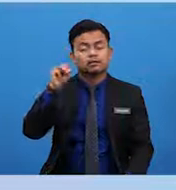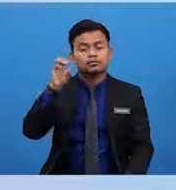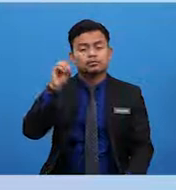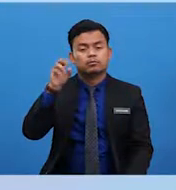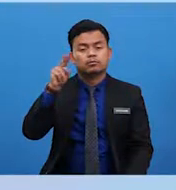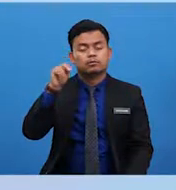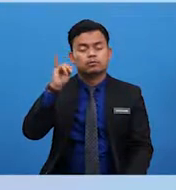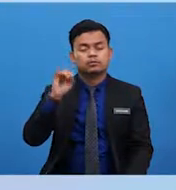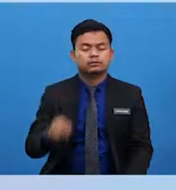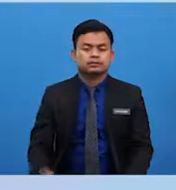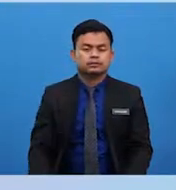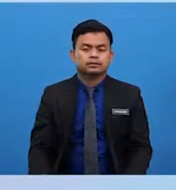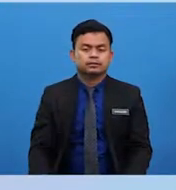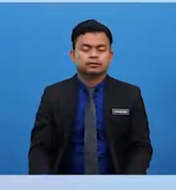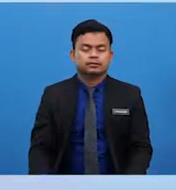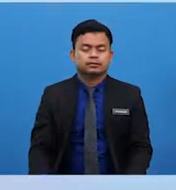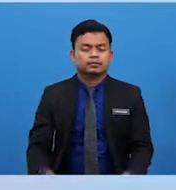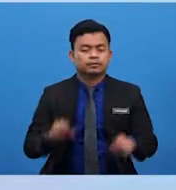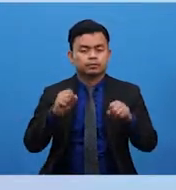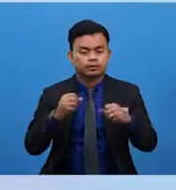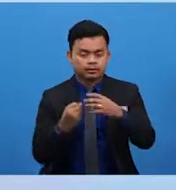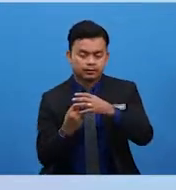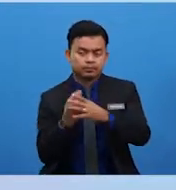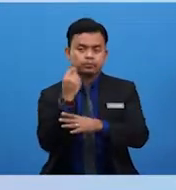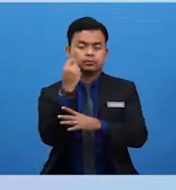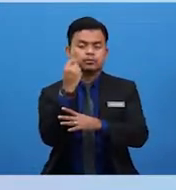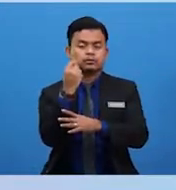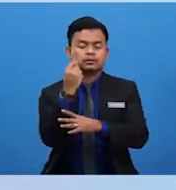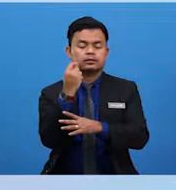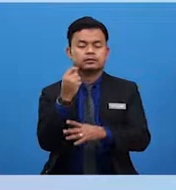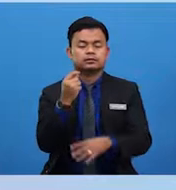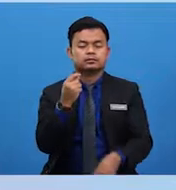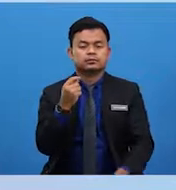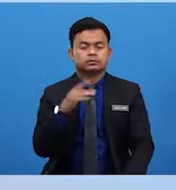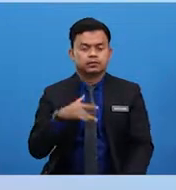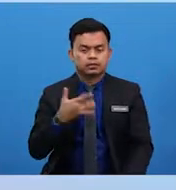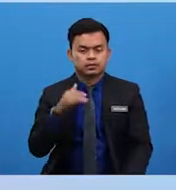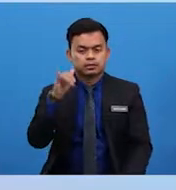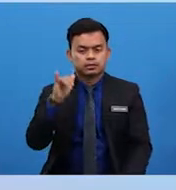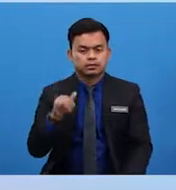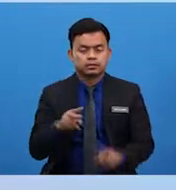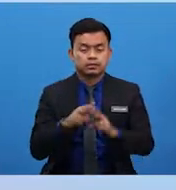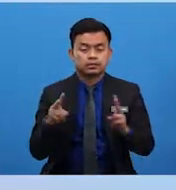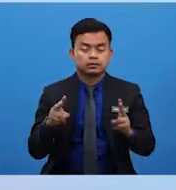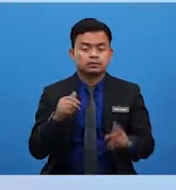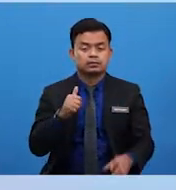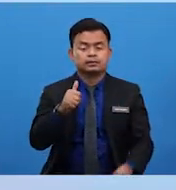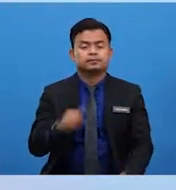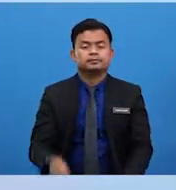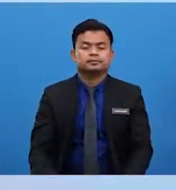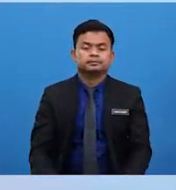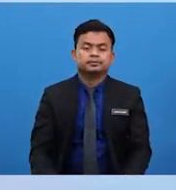Harmoni itu juga dapat menimbulkan memberikan kesan penegasan Oke n oke itu dari aspek Harmoni